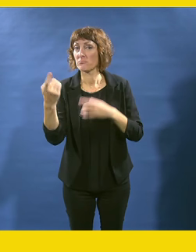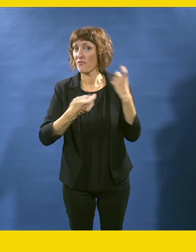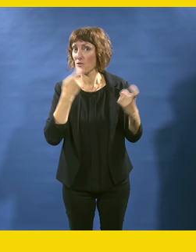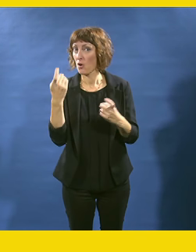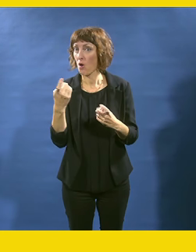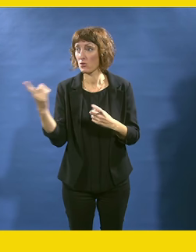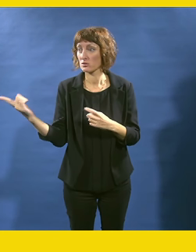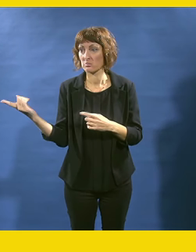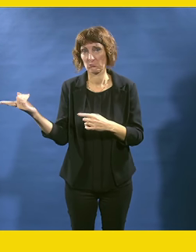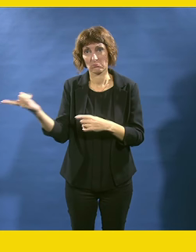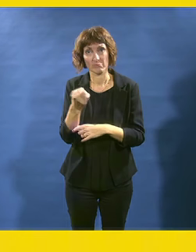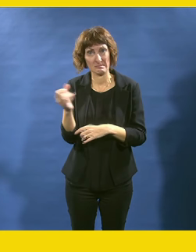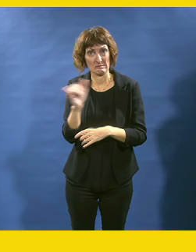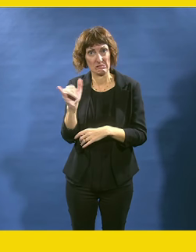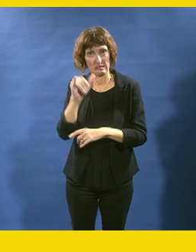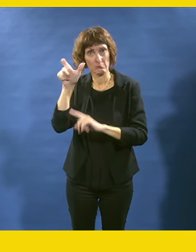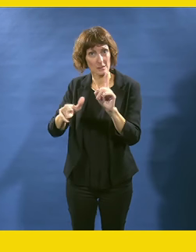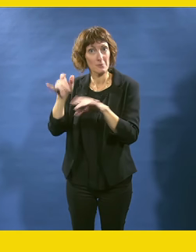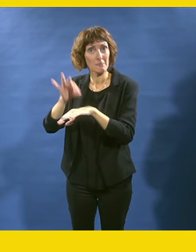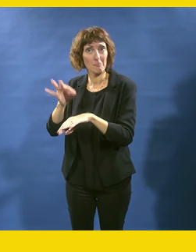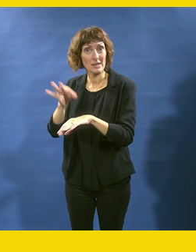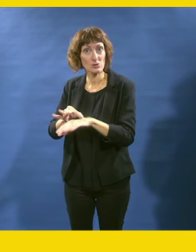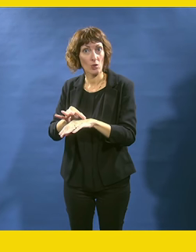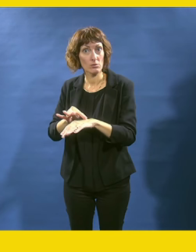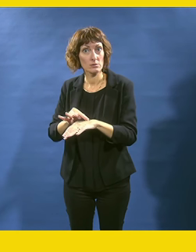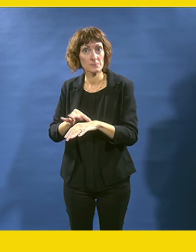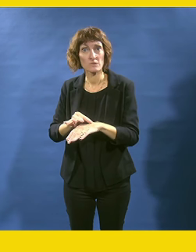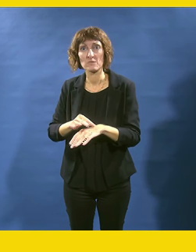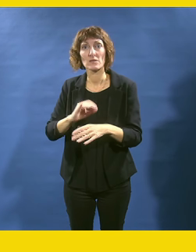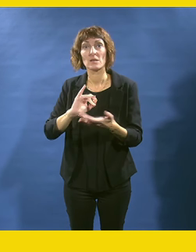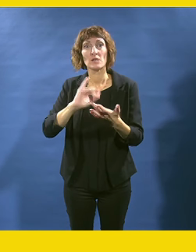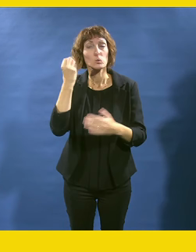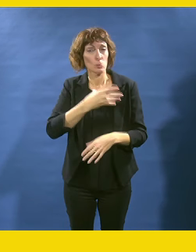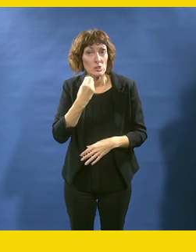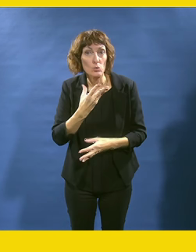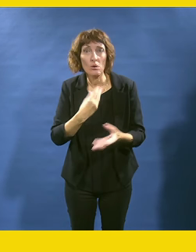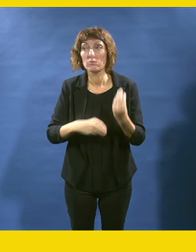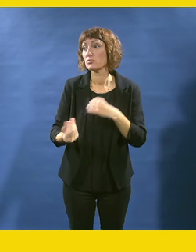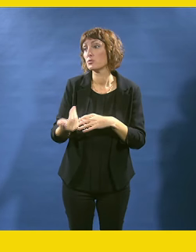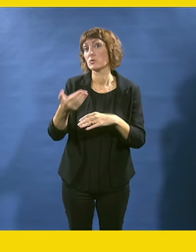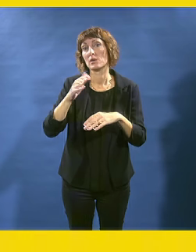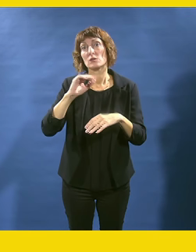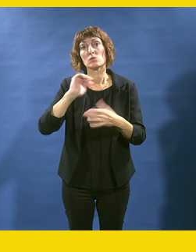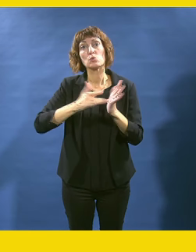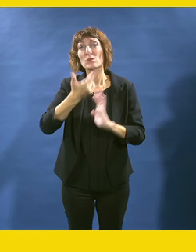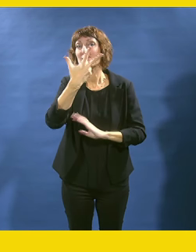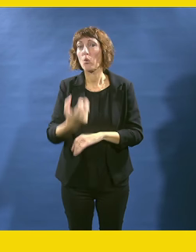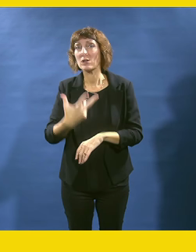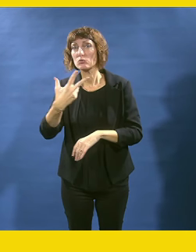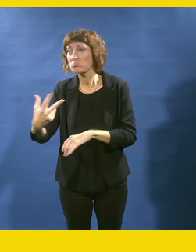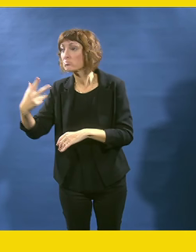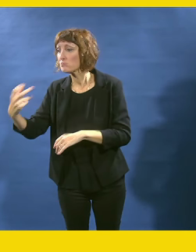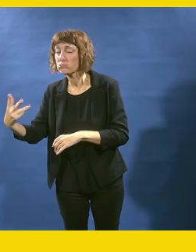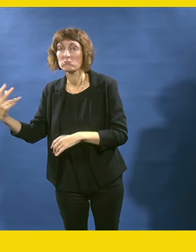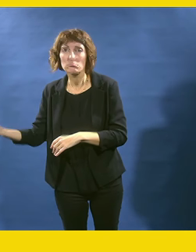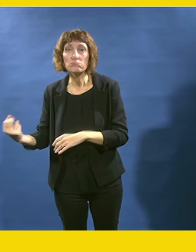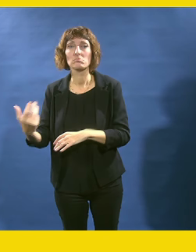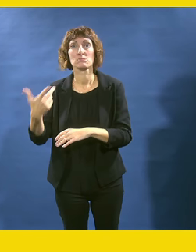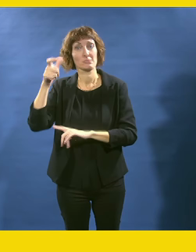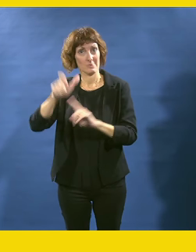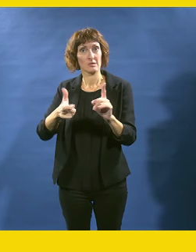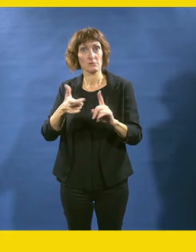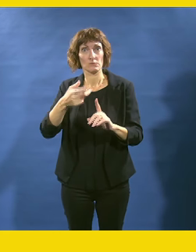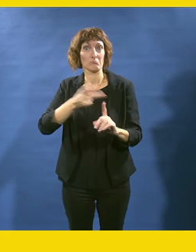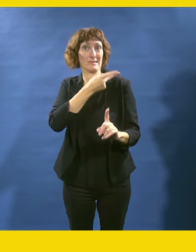jours et un tué tous les 3 jours. Tous les jours, 742 médecins battus, tous les 3 jours, la une